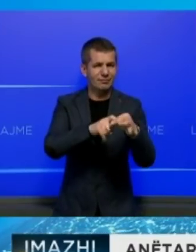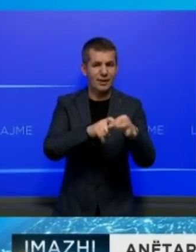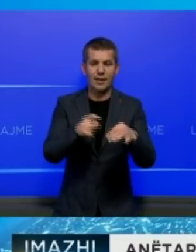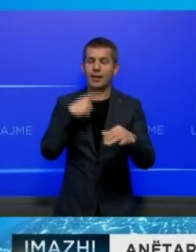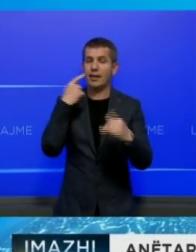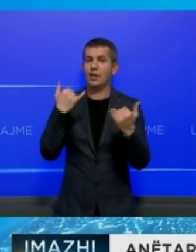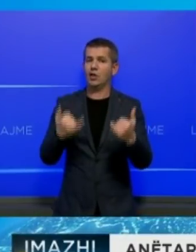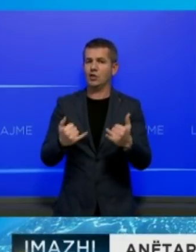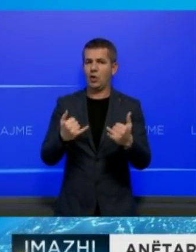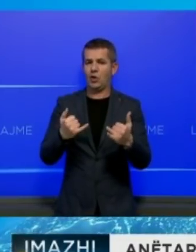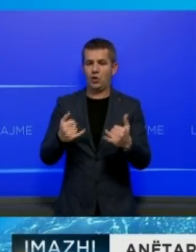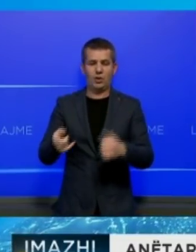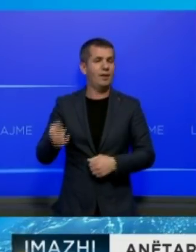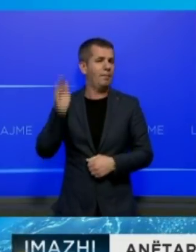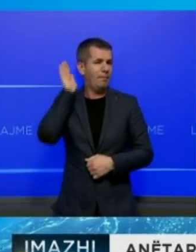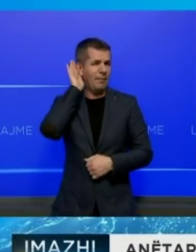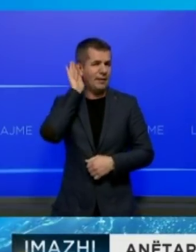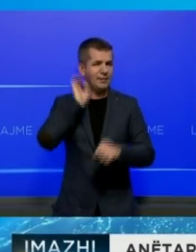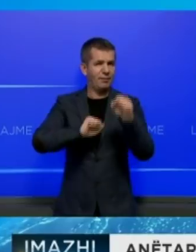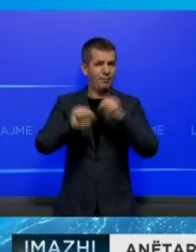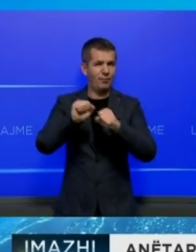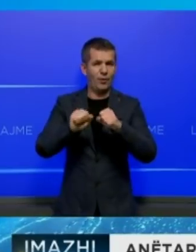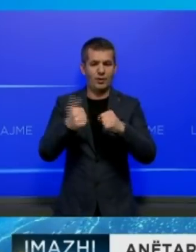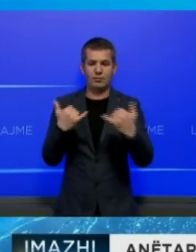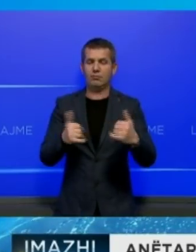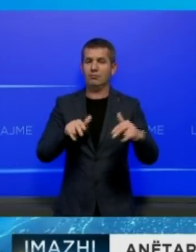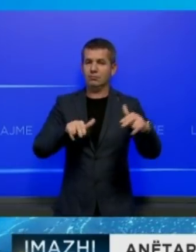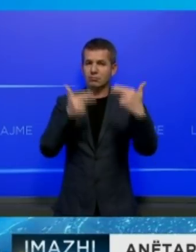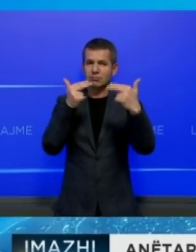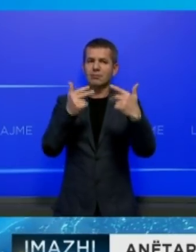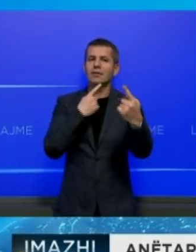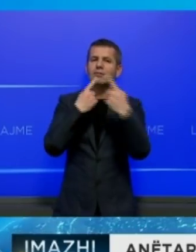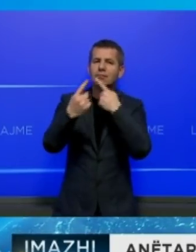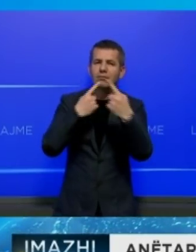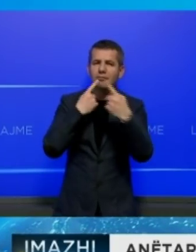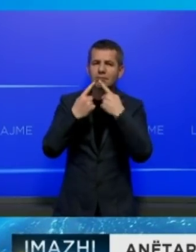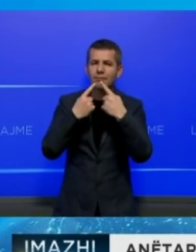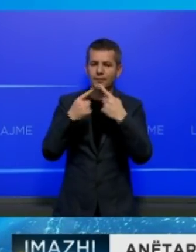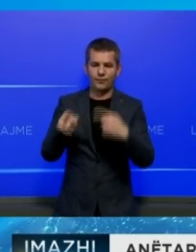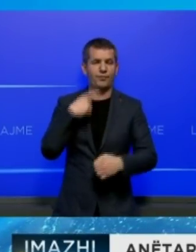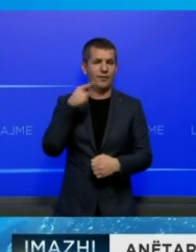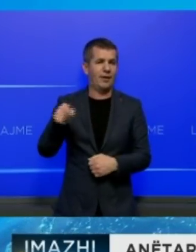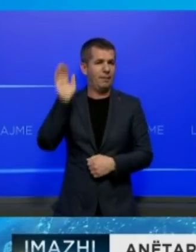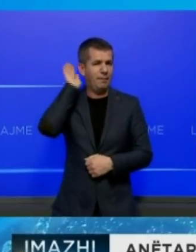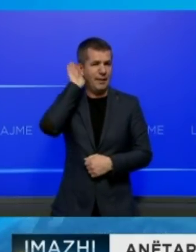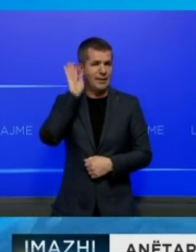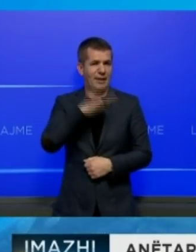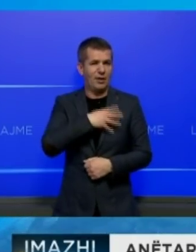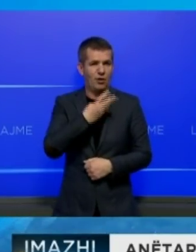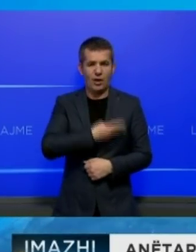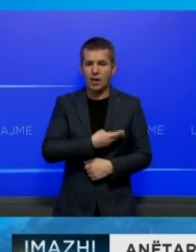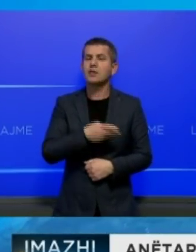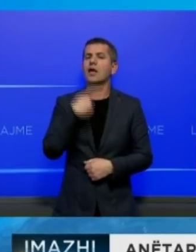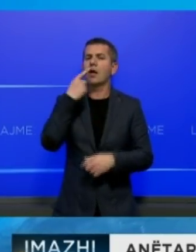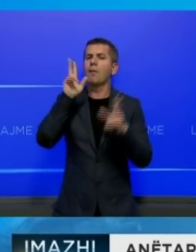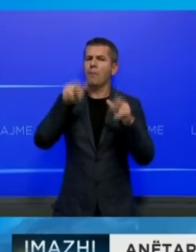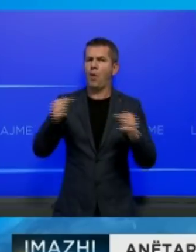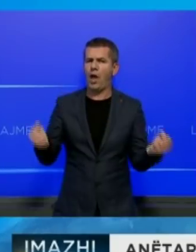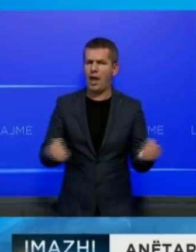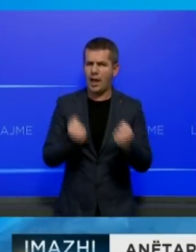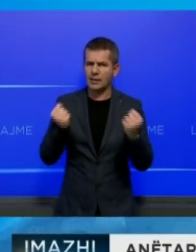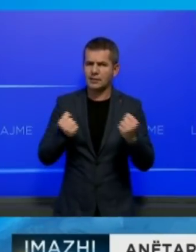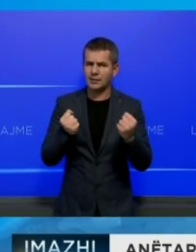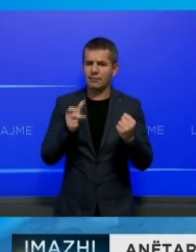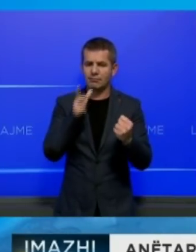një bisedë që ka zhvilluar me homologun e tij kroat Mario Banožić. Ishte zotimi ministrit kroat për angazhim dhe mbështetje maksimale